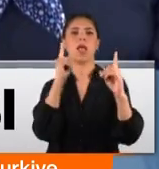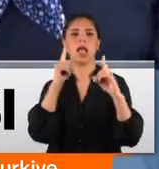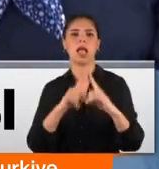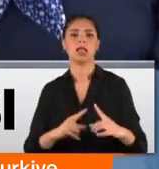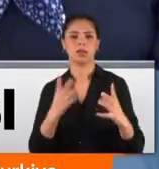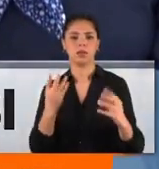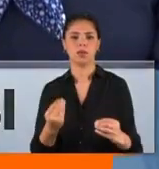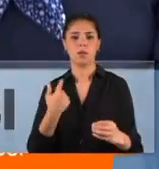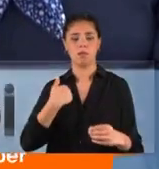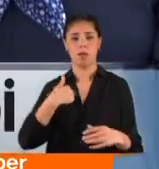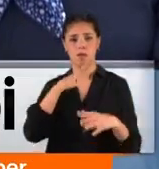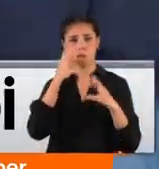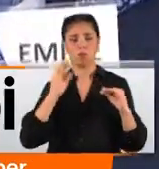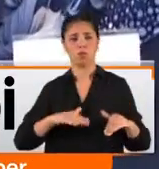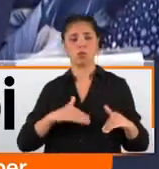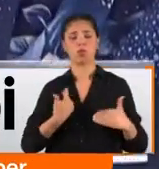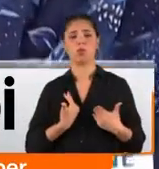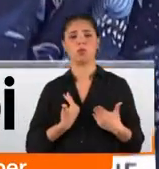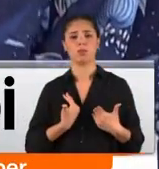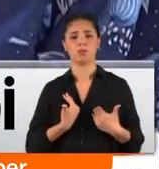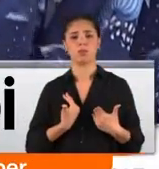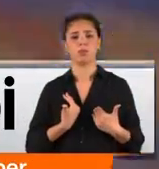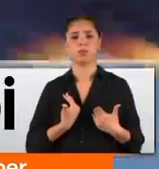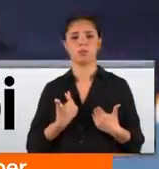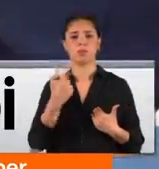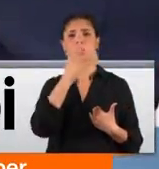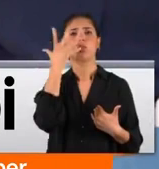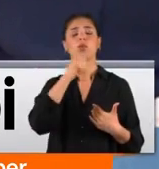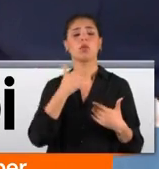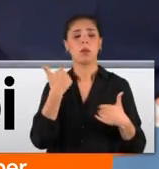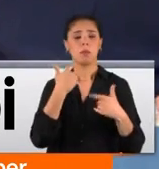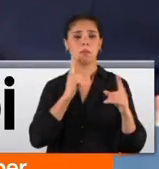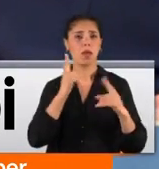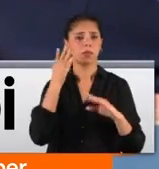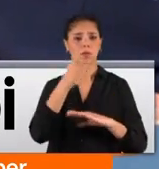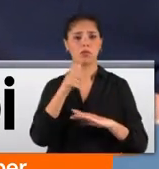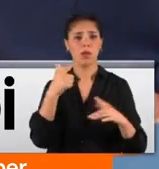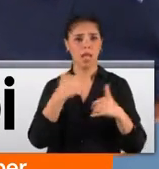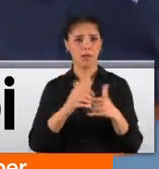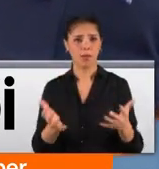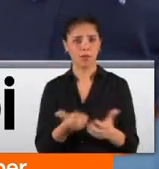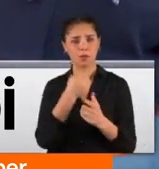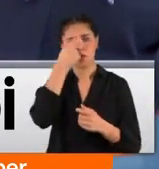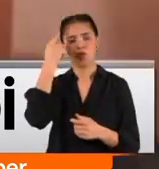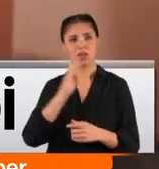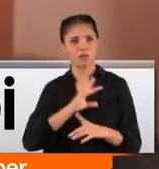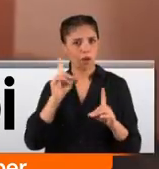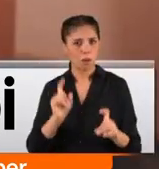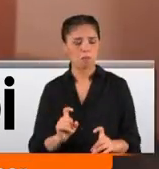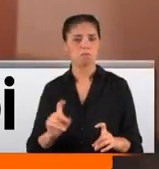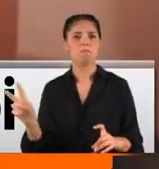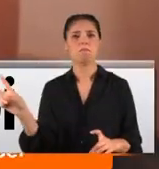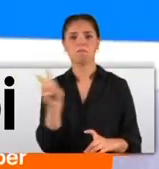artık burada mutluyum ya. Sen utanmadın mı beni mahkemeye vermeye? Bu evliliği kurtarma şansımız var mı hani? Ay yok yok yok yok.